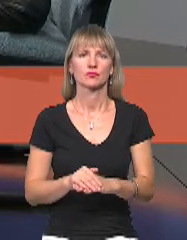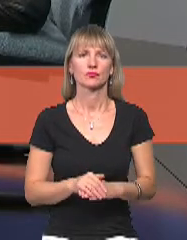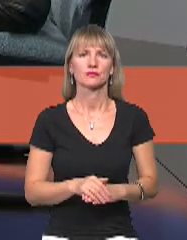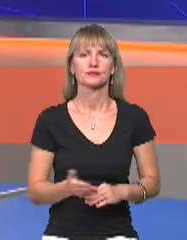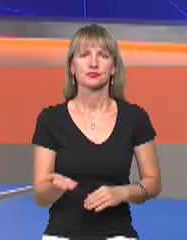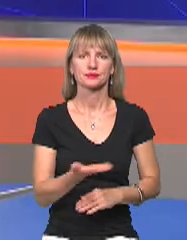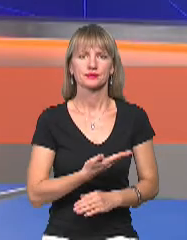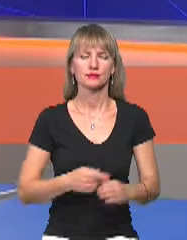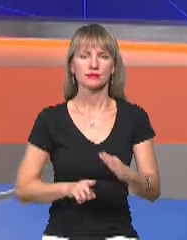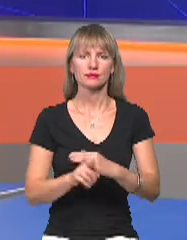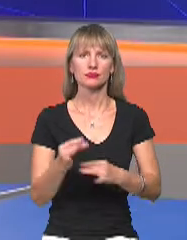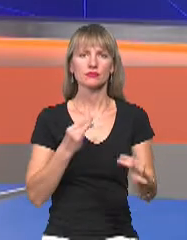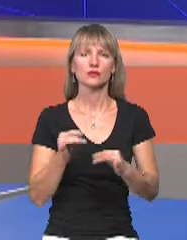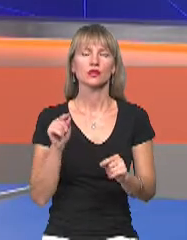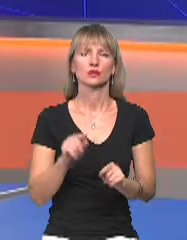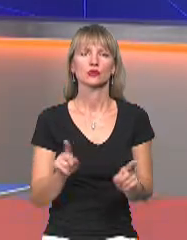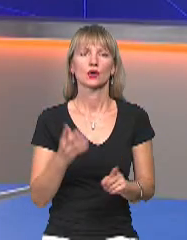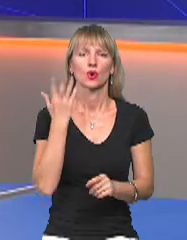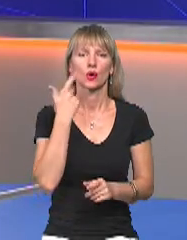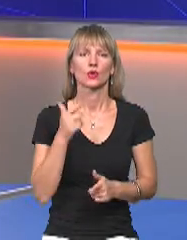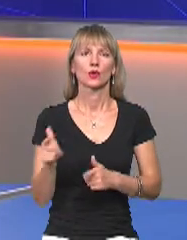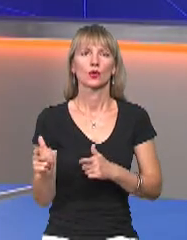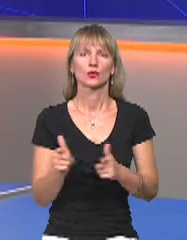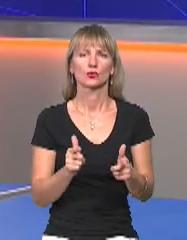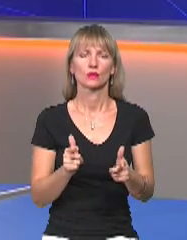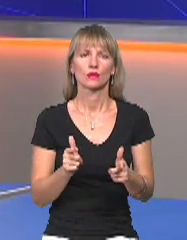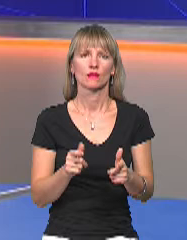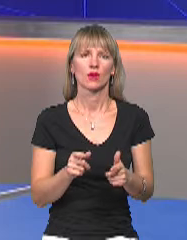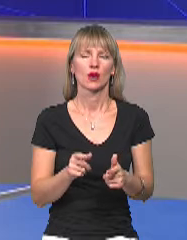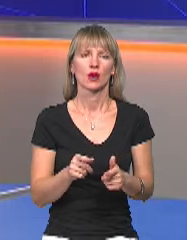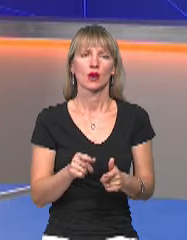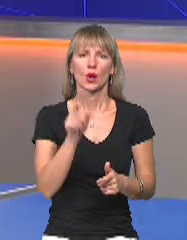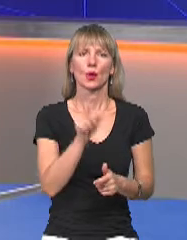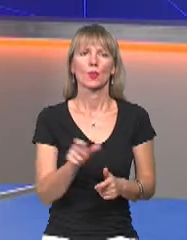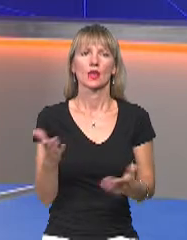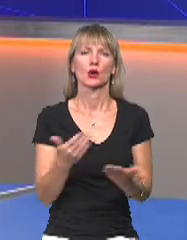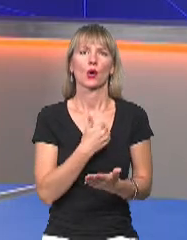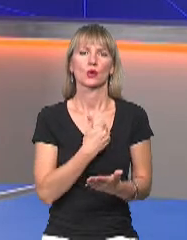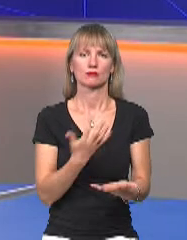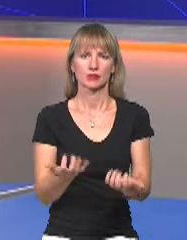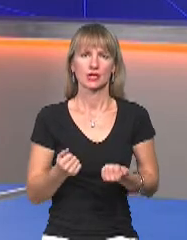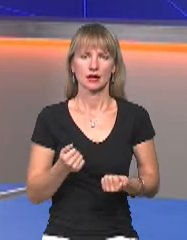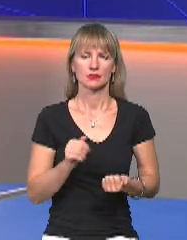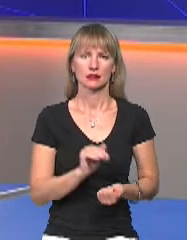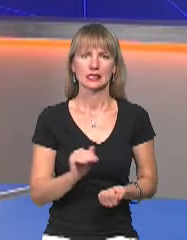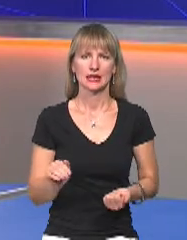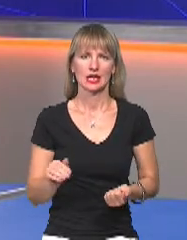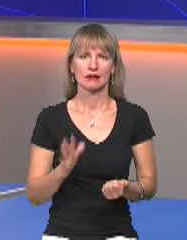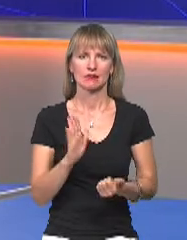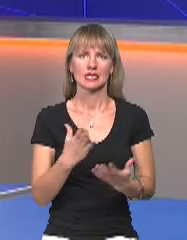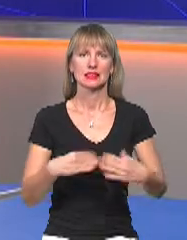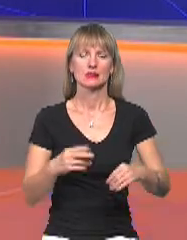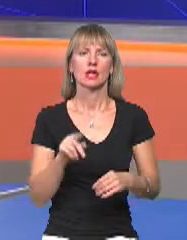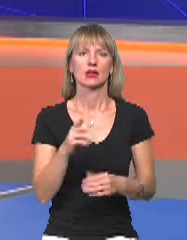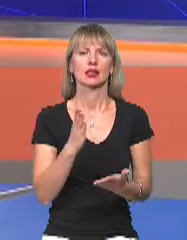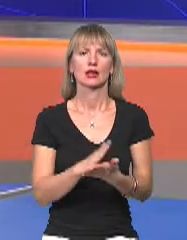ми починали розмову з того, що коли готуємо опікунів чи усиновлювачів, до них є певні умови,